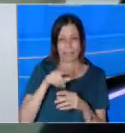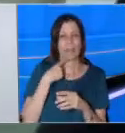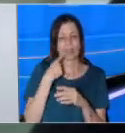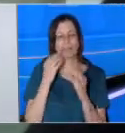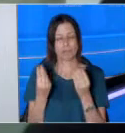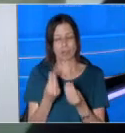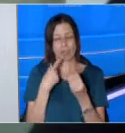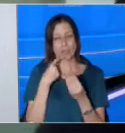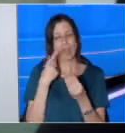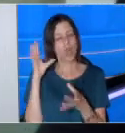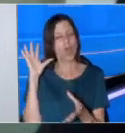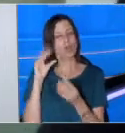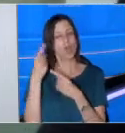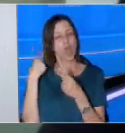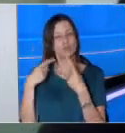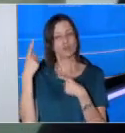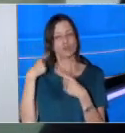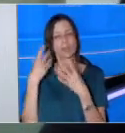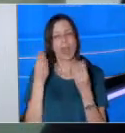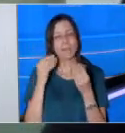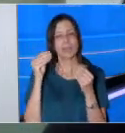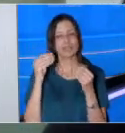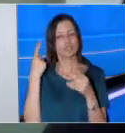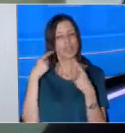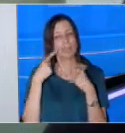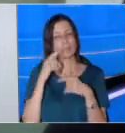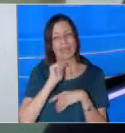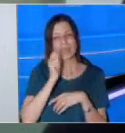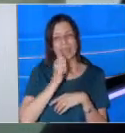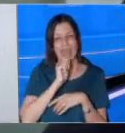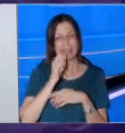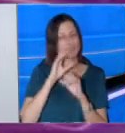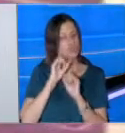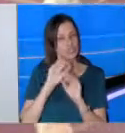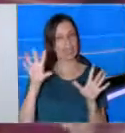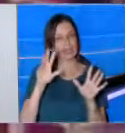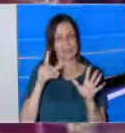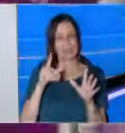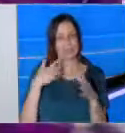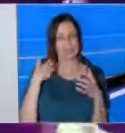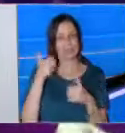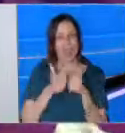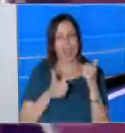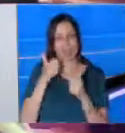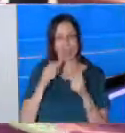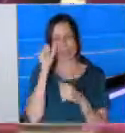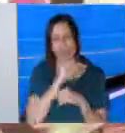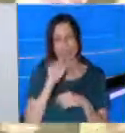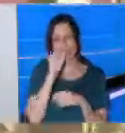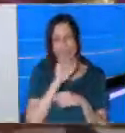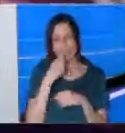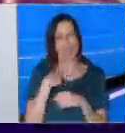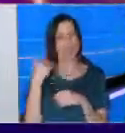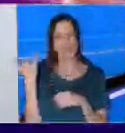אני טוען כל השנים, אתה יודע, הרבה שנים שידרתי, הנחיתי תחרויות אירוויזיון מסוגים שונים במשדרי אירוויזיון.